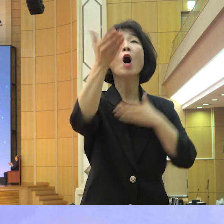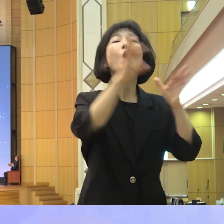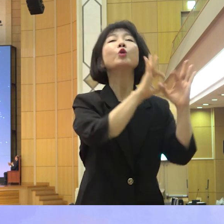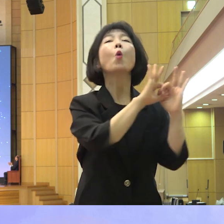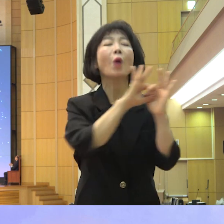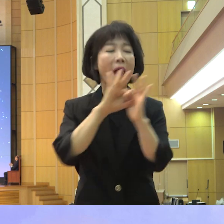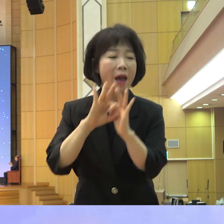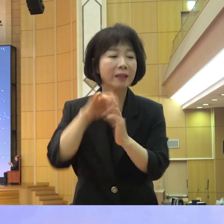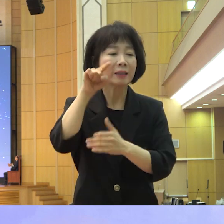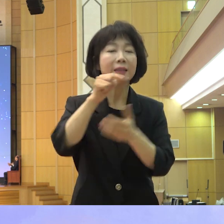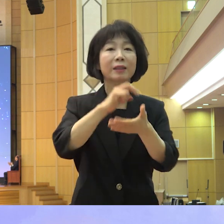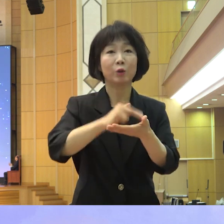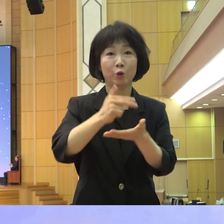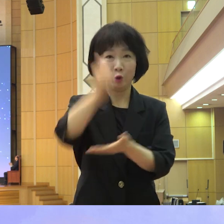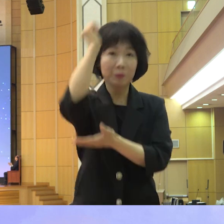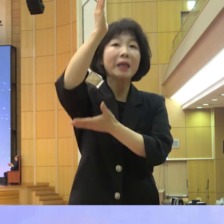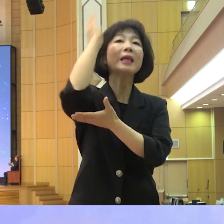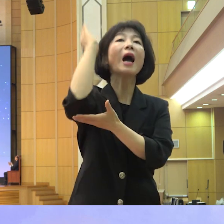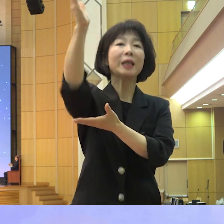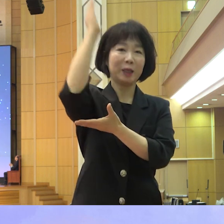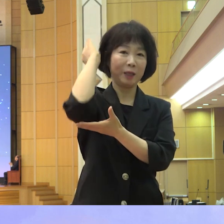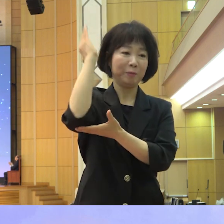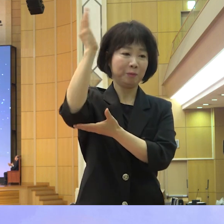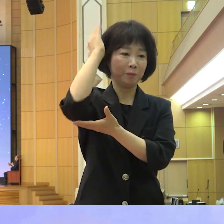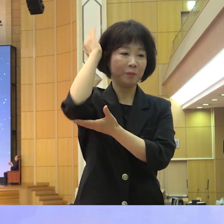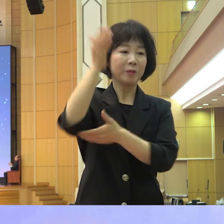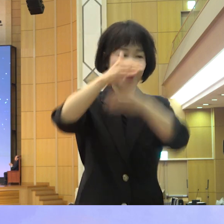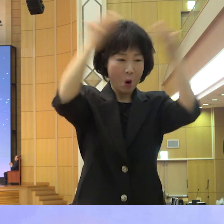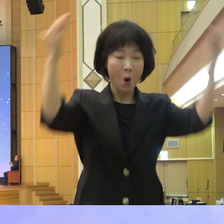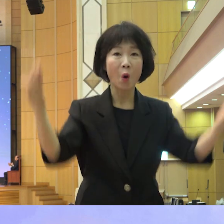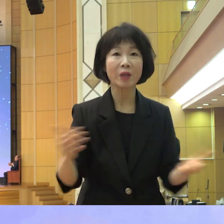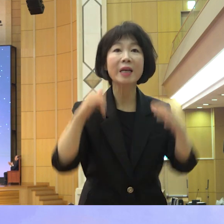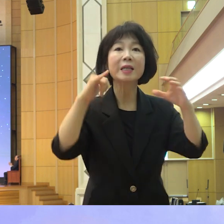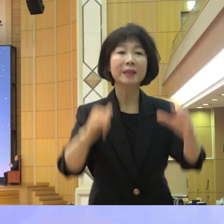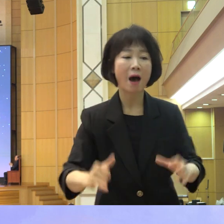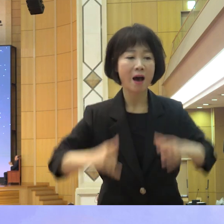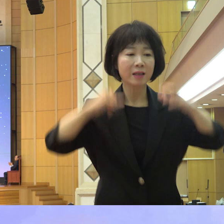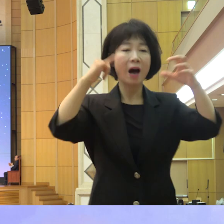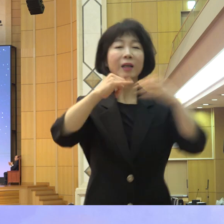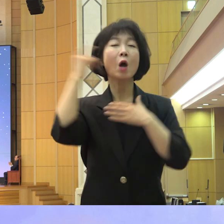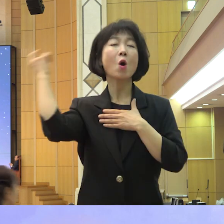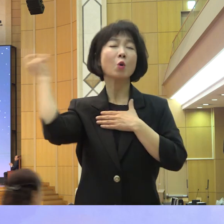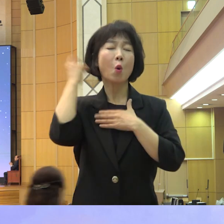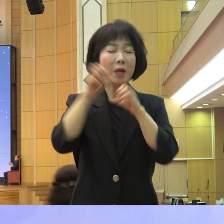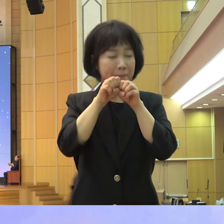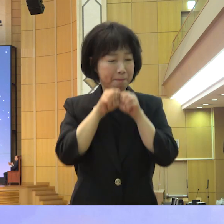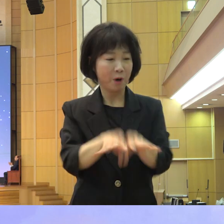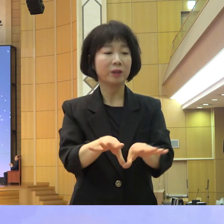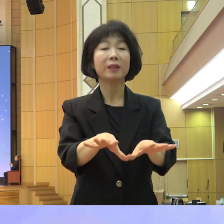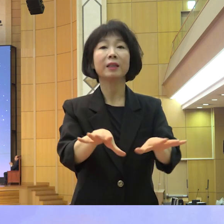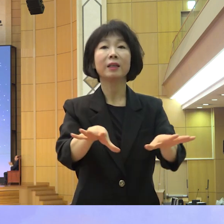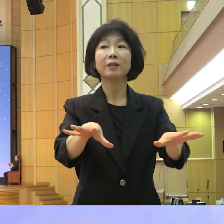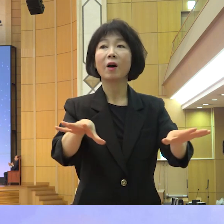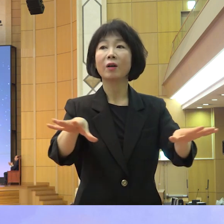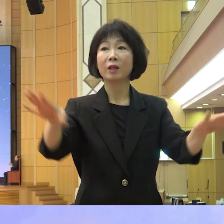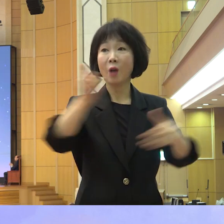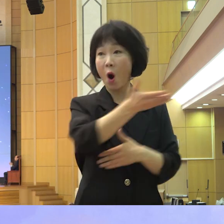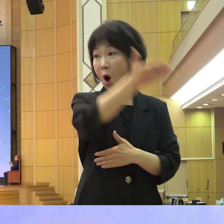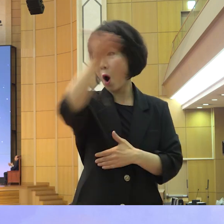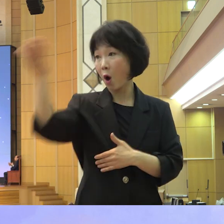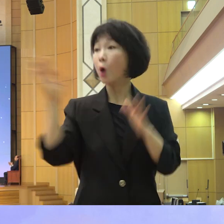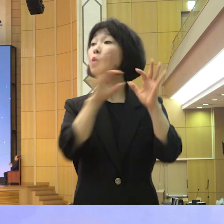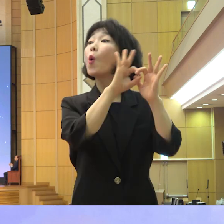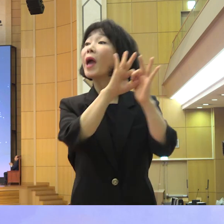너를 통해 그 이야기 온 세상에 울려 퍼지리.